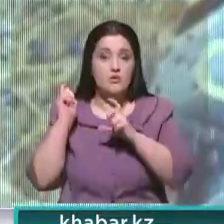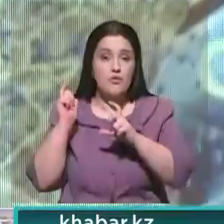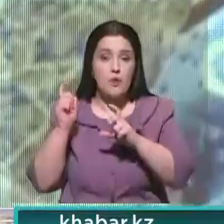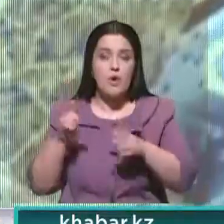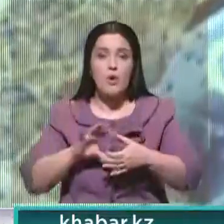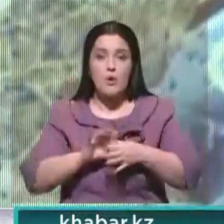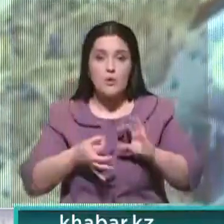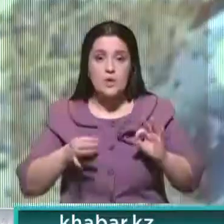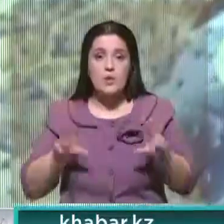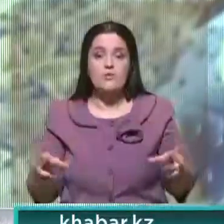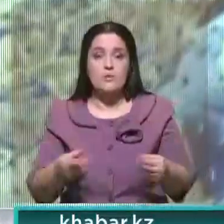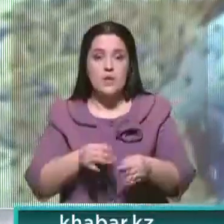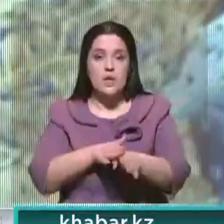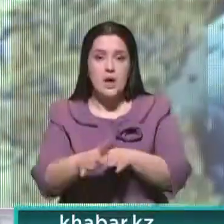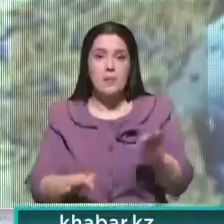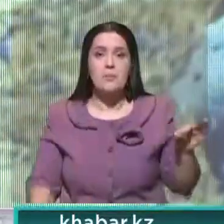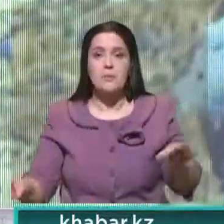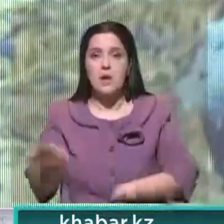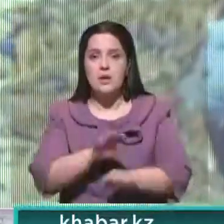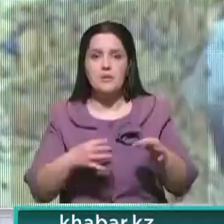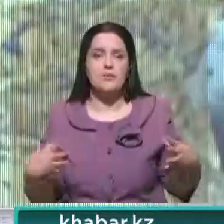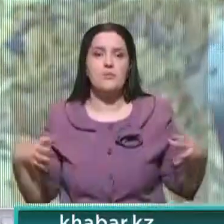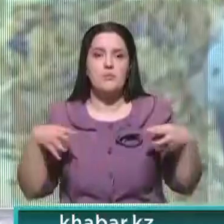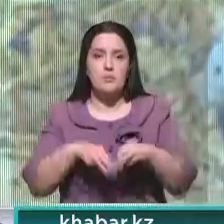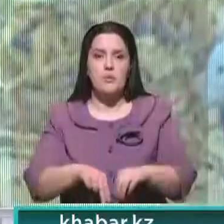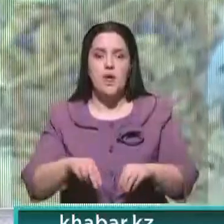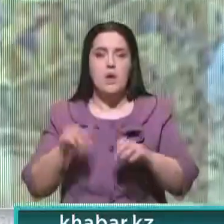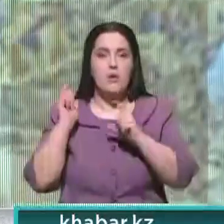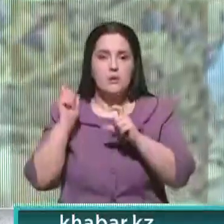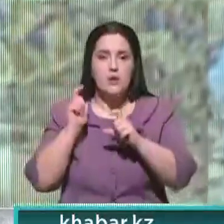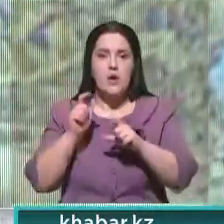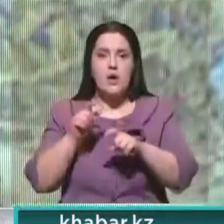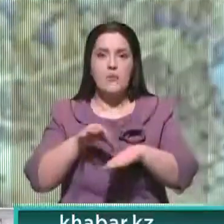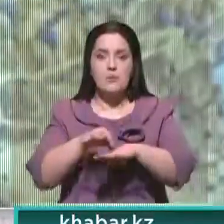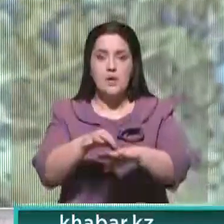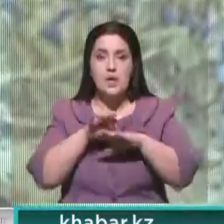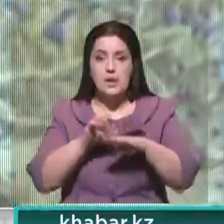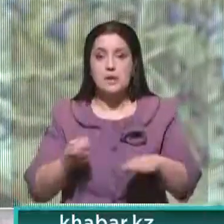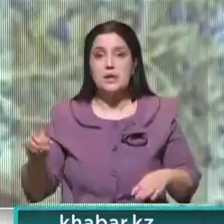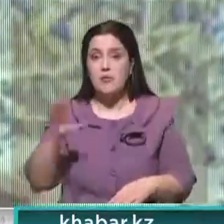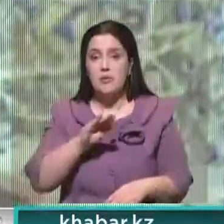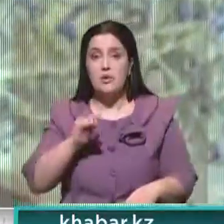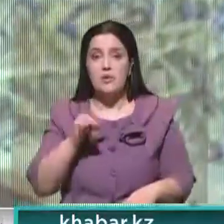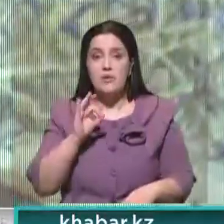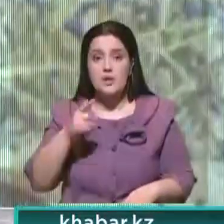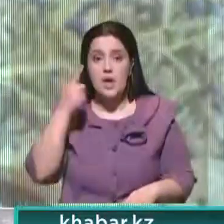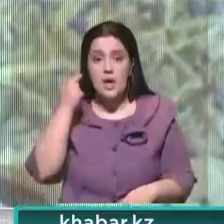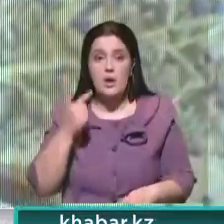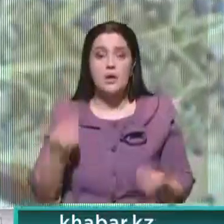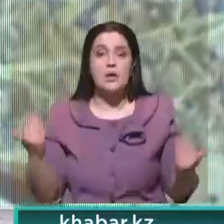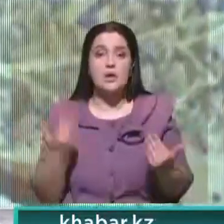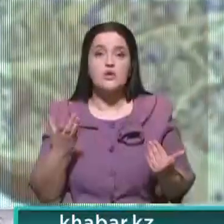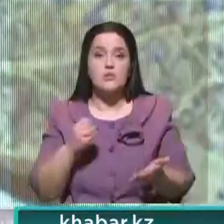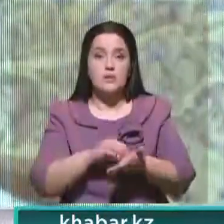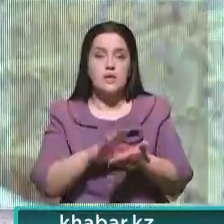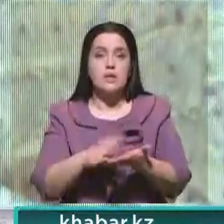грузовой узел, успешно реализовал проект мультимодульных транзитных перевозок между Евросоюзом и Юго-Восточной Азией. О том,